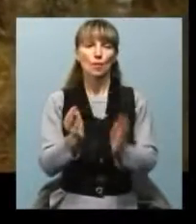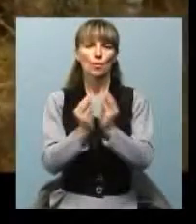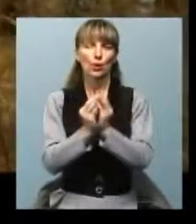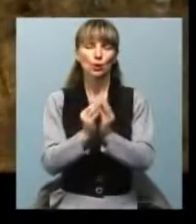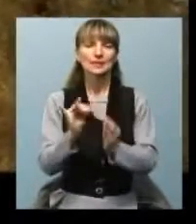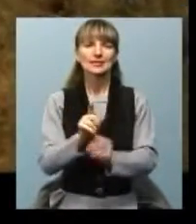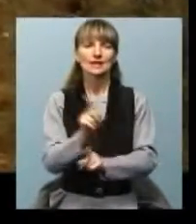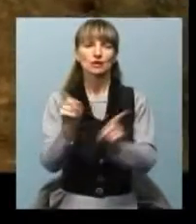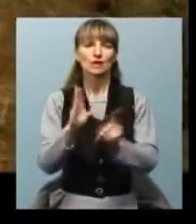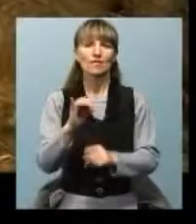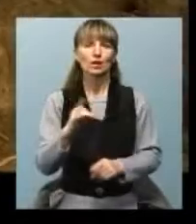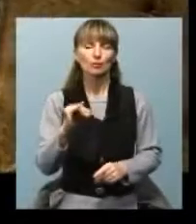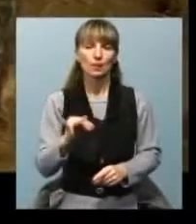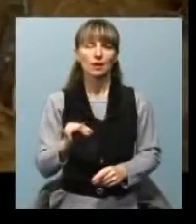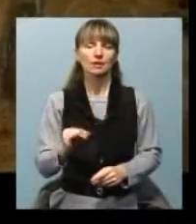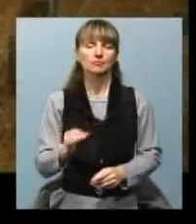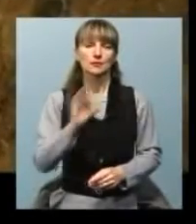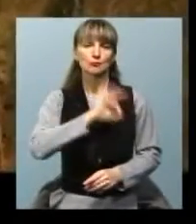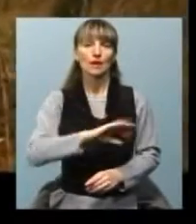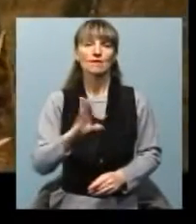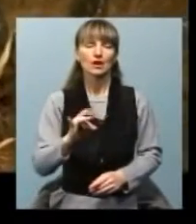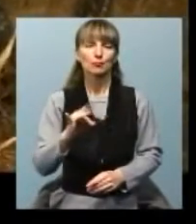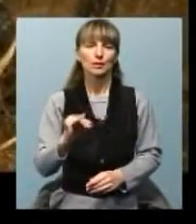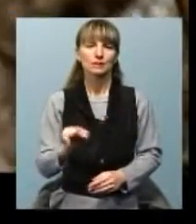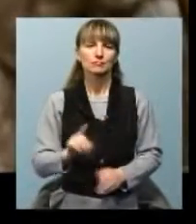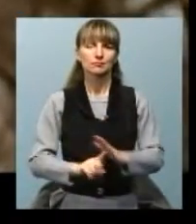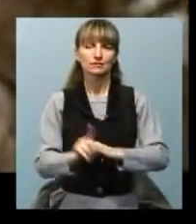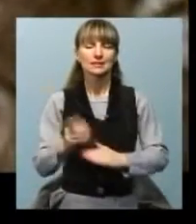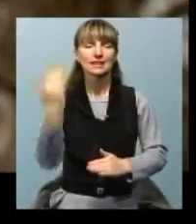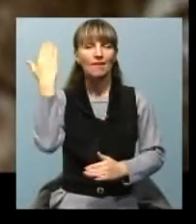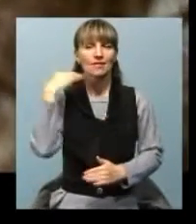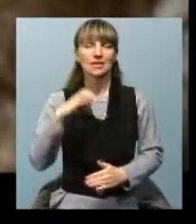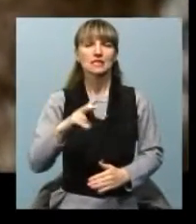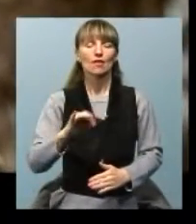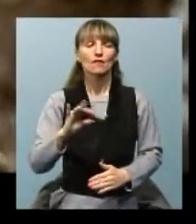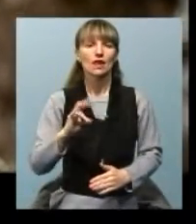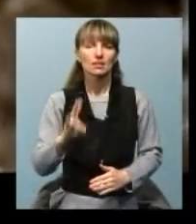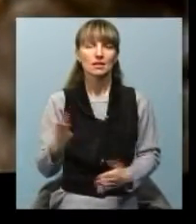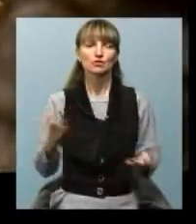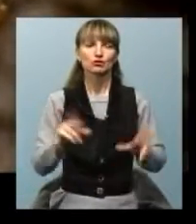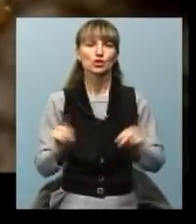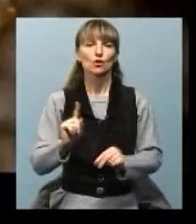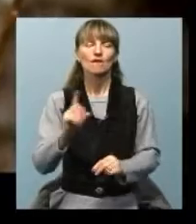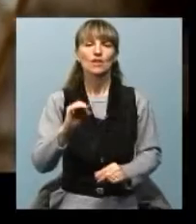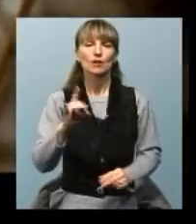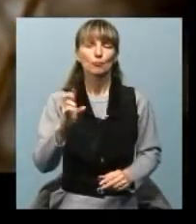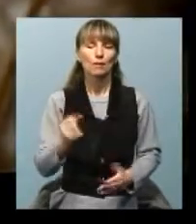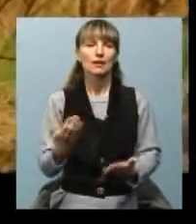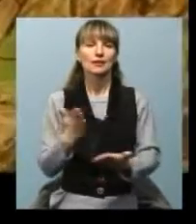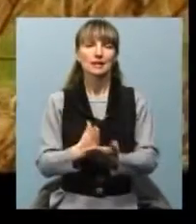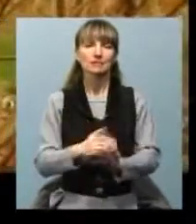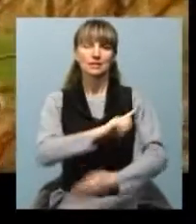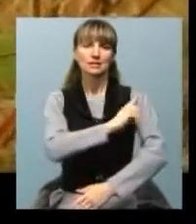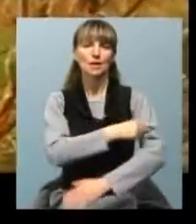Цікаво, що традиція ритуалів із застосуванням верби походить іще від давніх слов'ян, які вважали, що верба є найсильнішим